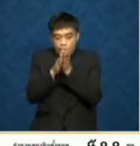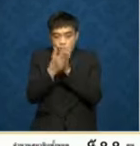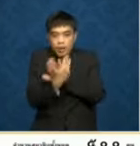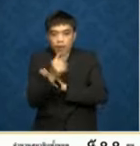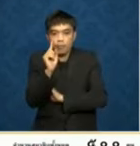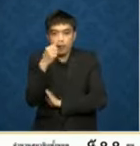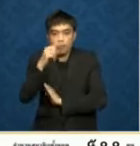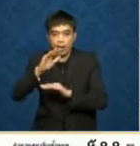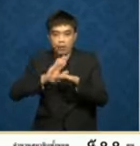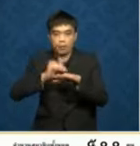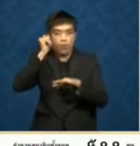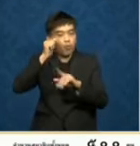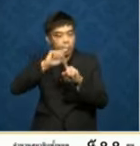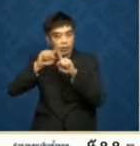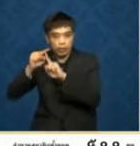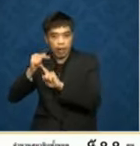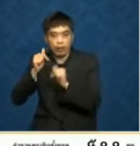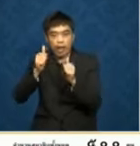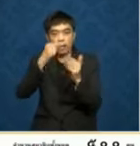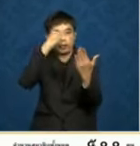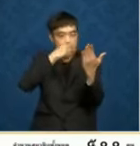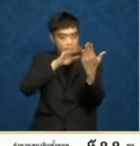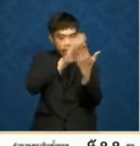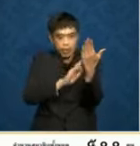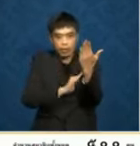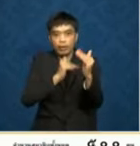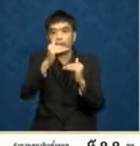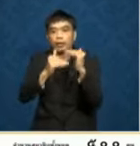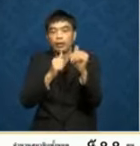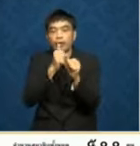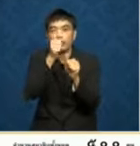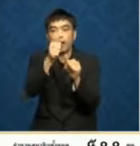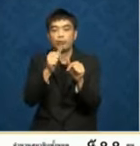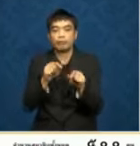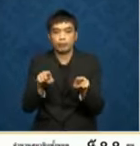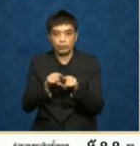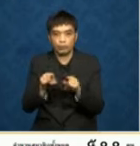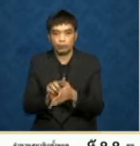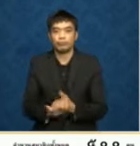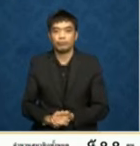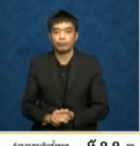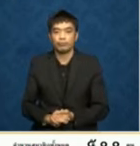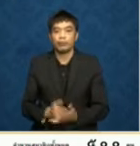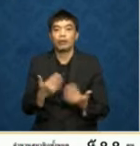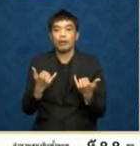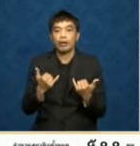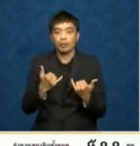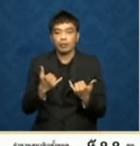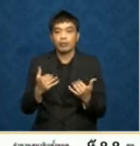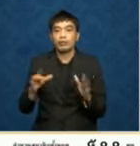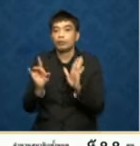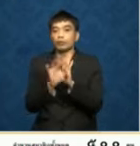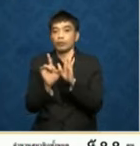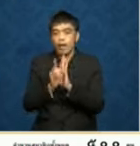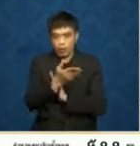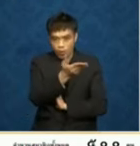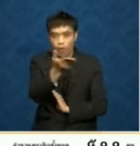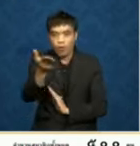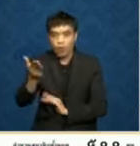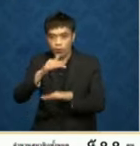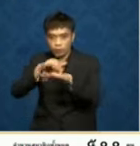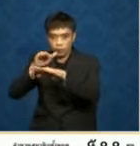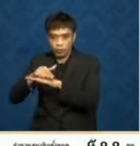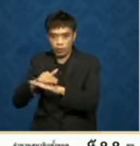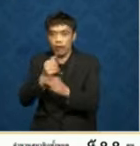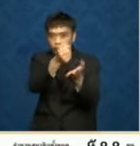สามารถเปลี่ยนแปลงประเทศไทยไปดวยกนได้ผมจงขอโอกาโอกาสนี้ในท้ายทสุดเชิญท estosนวกเราทุคนนะครับ